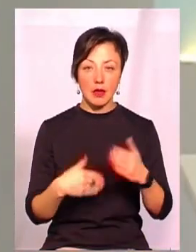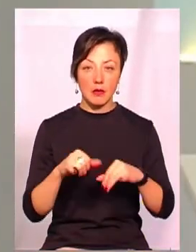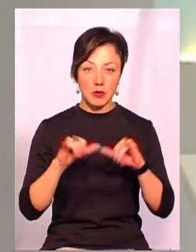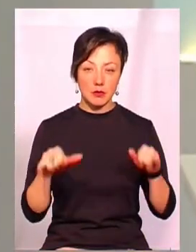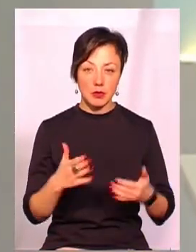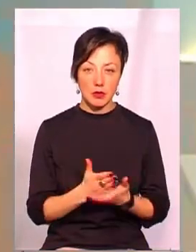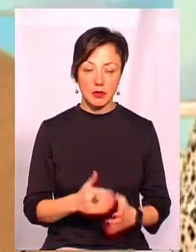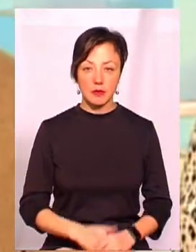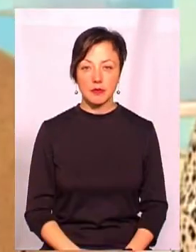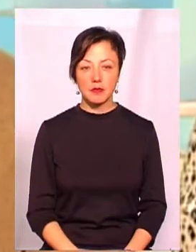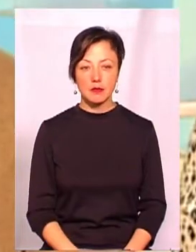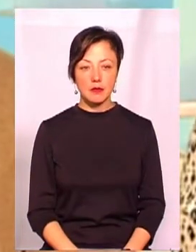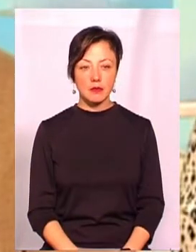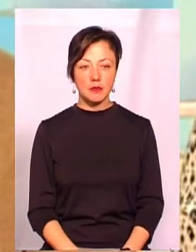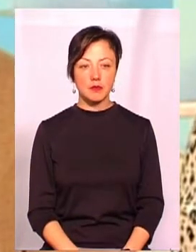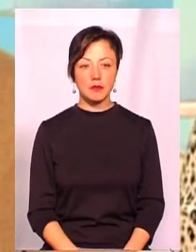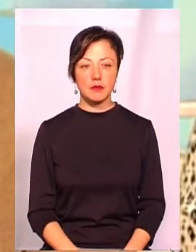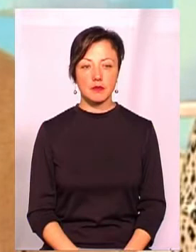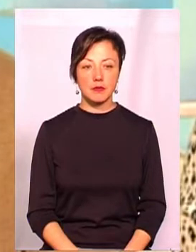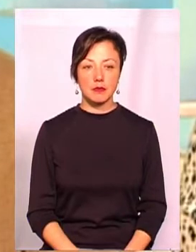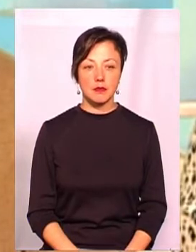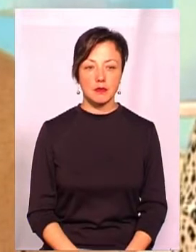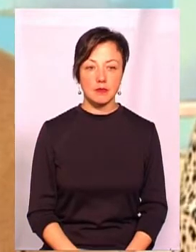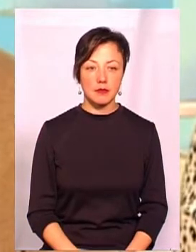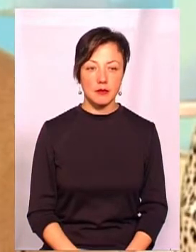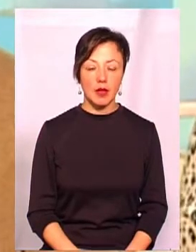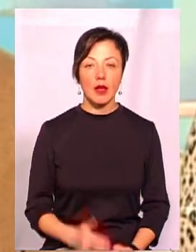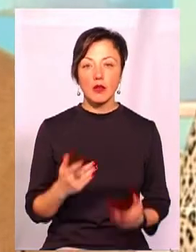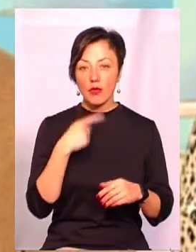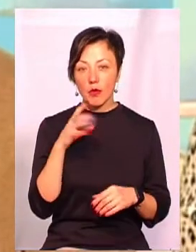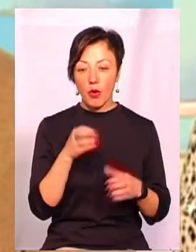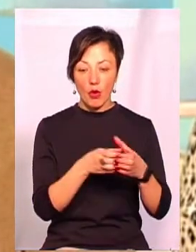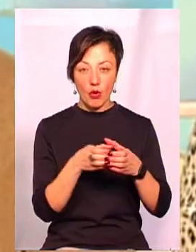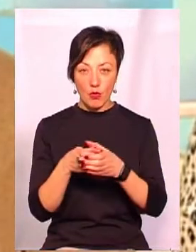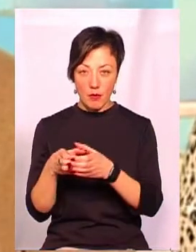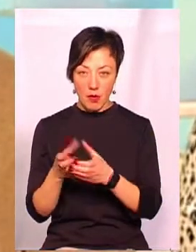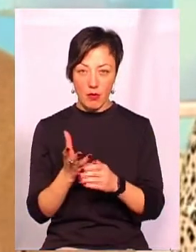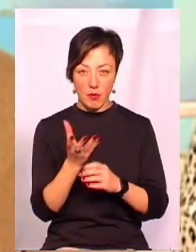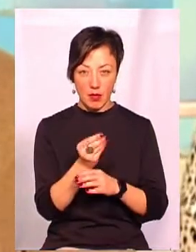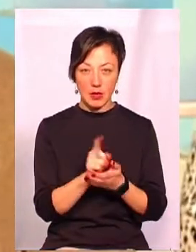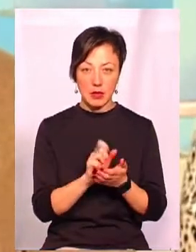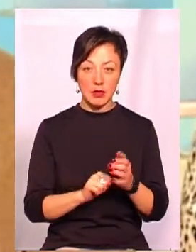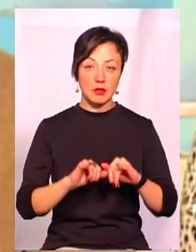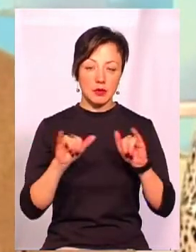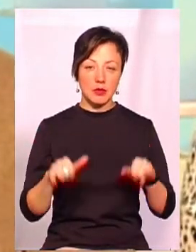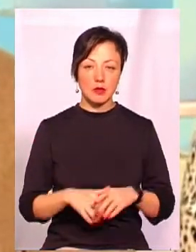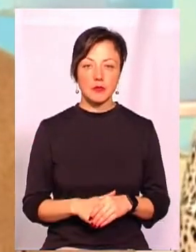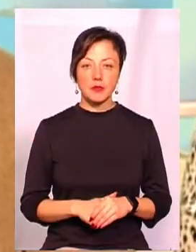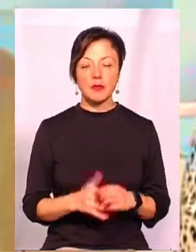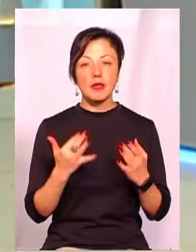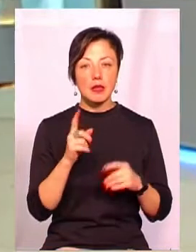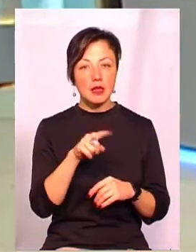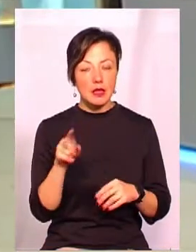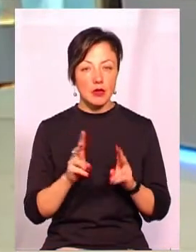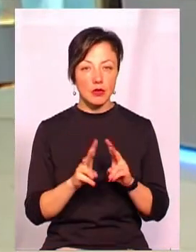динаміка до збільшення суб'єктів підприємницької діяльності не зменшується. Якщо говорити по групах, так само тенденція до збільшення. Скільки тих,